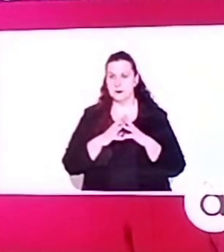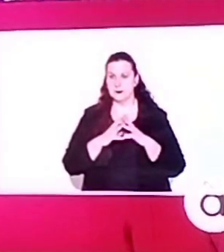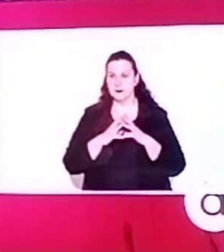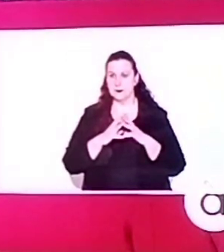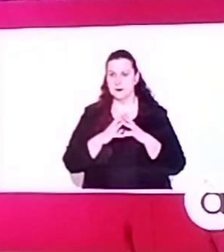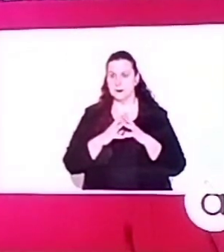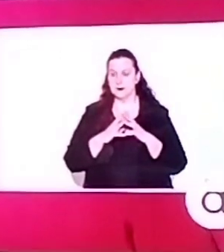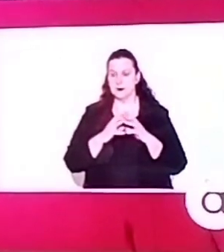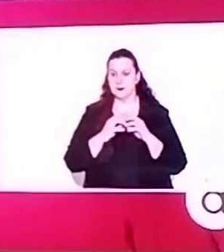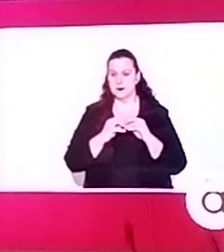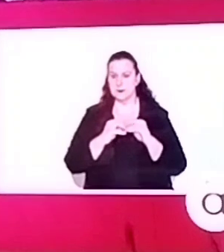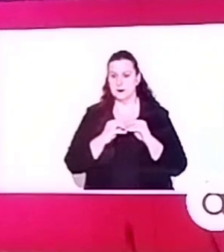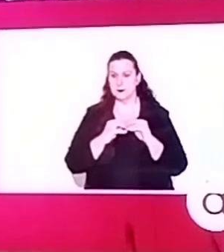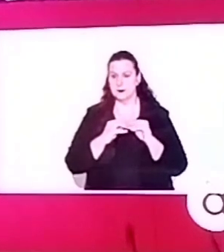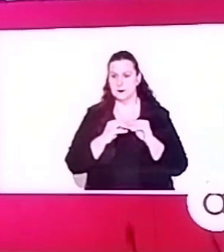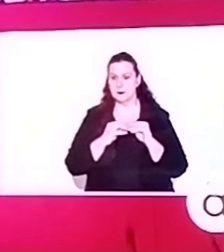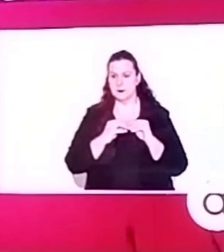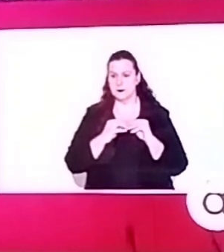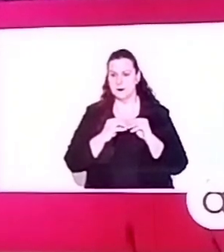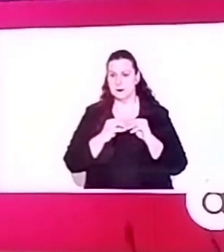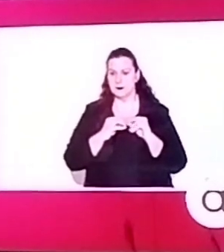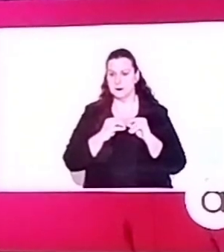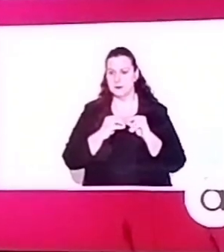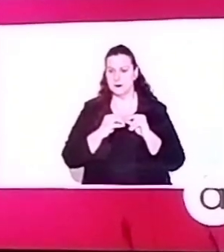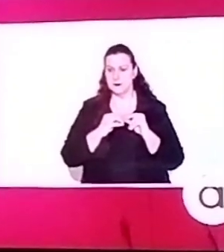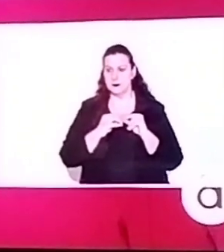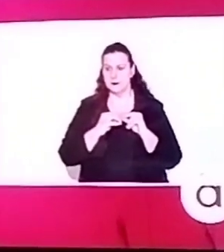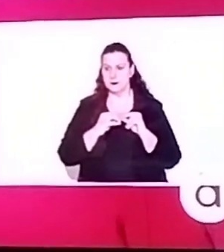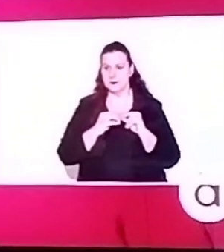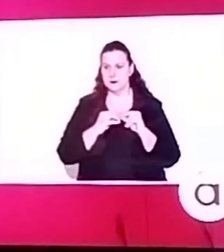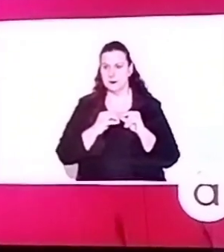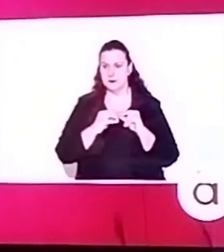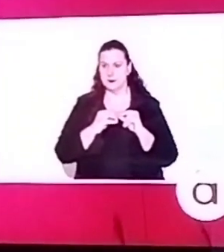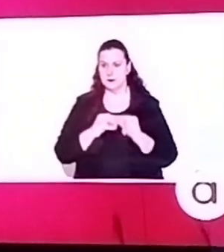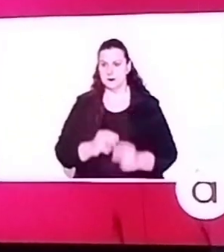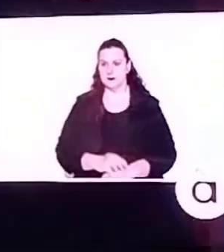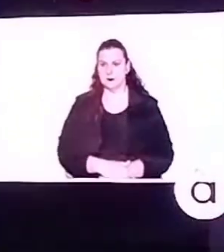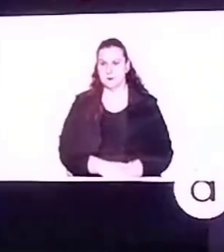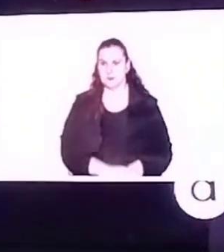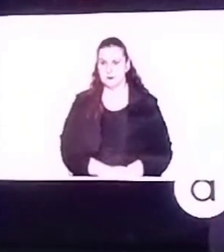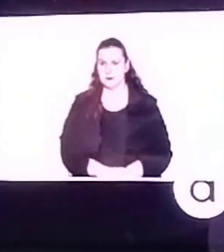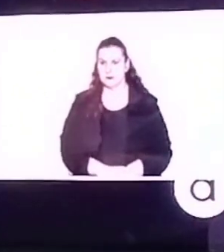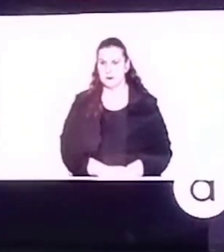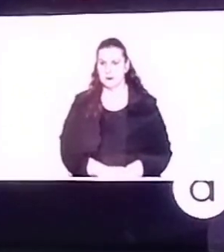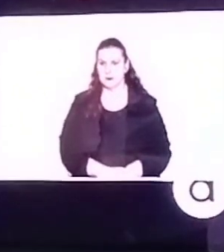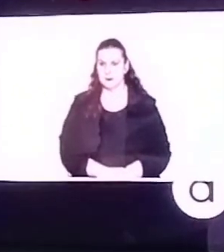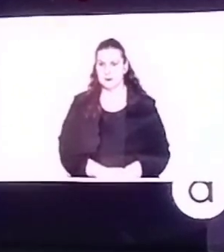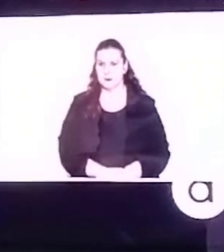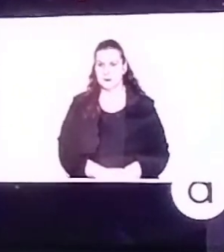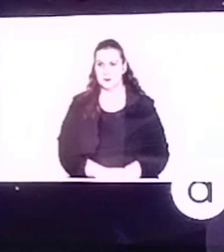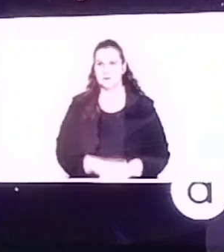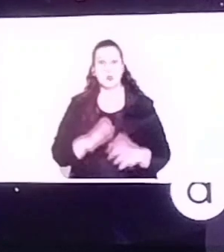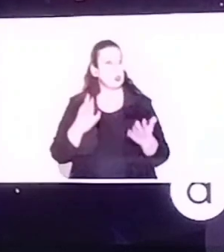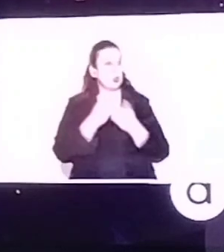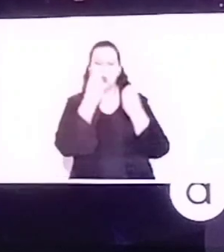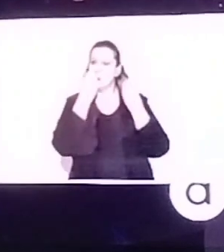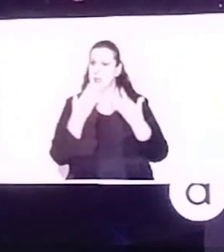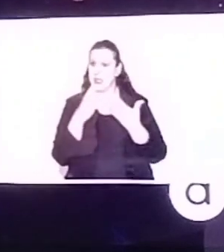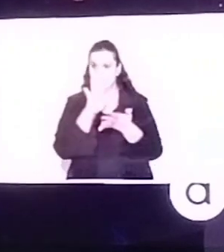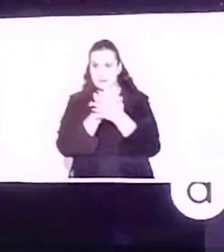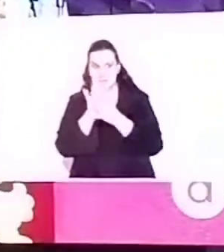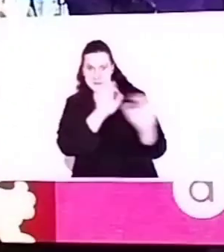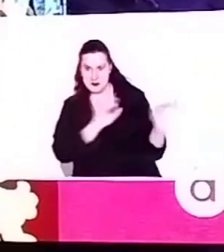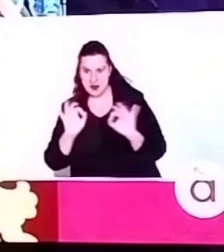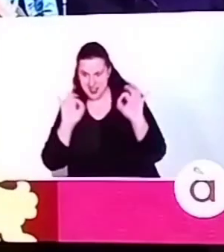que calma, mantenir la tranquil·litat, no està passant res, sembla que l'alcaldessa de València està mirant. Estem tot bé,